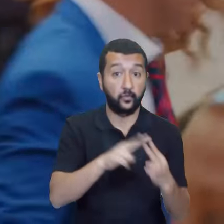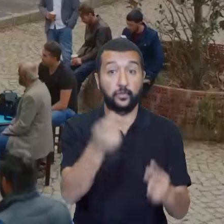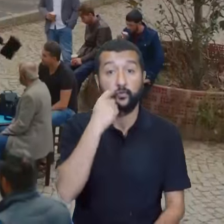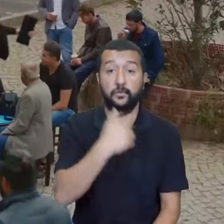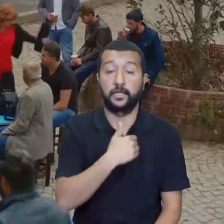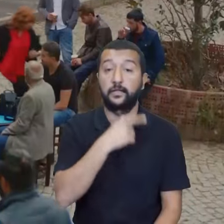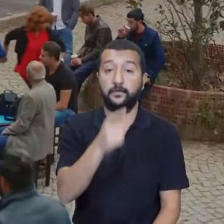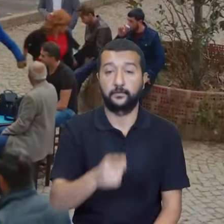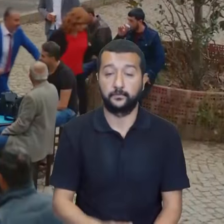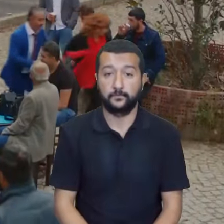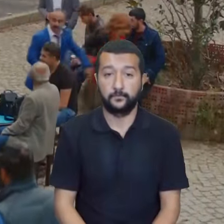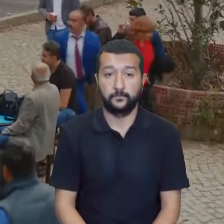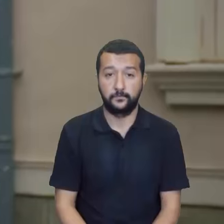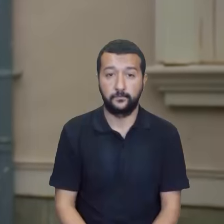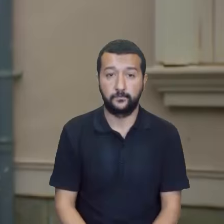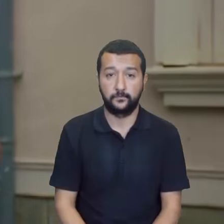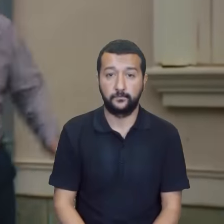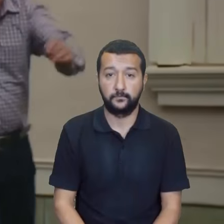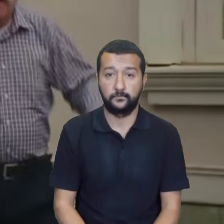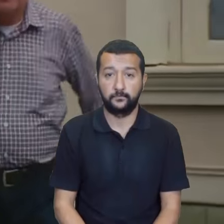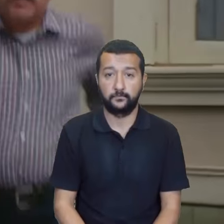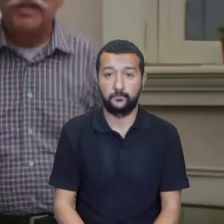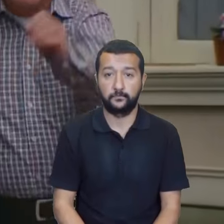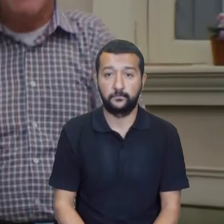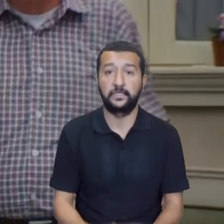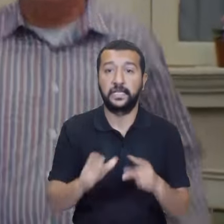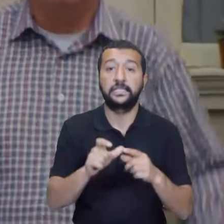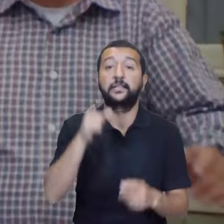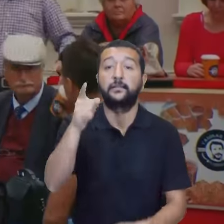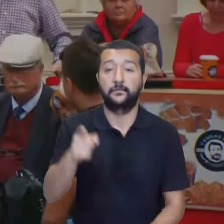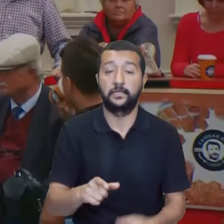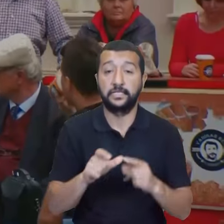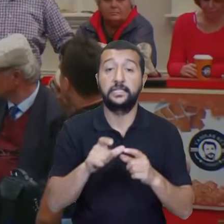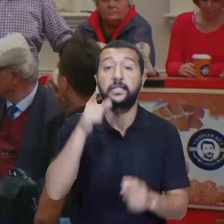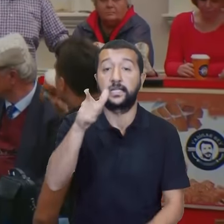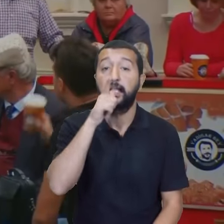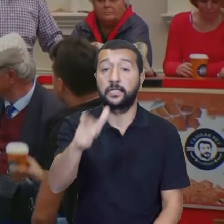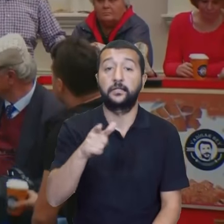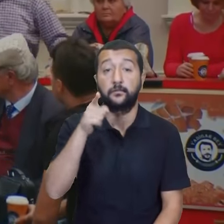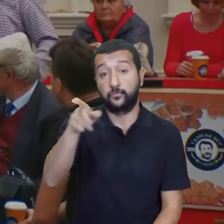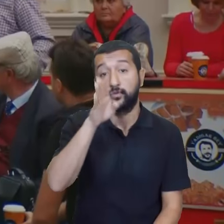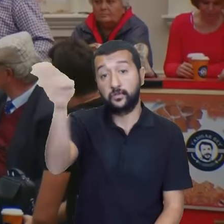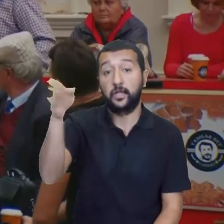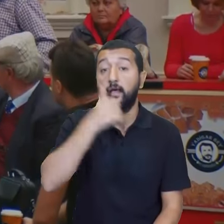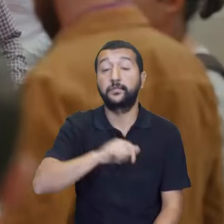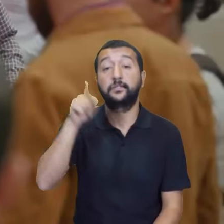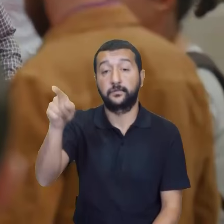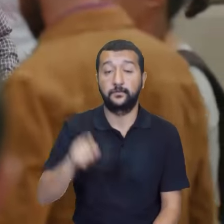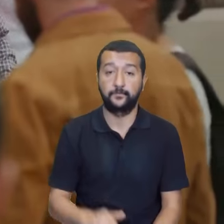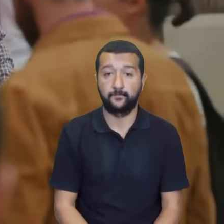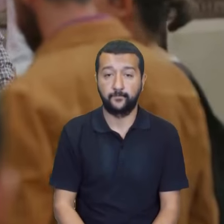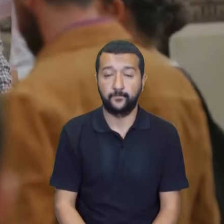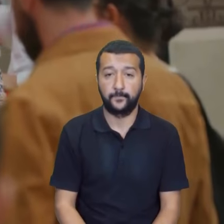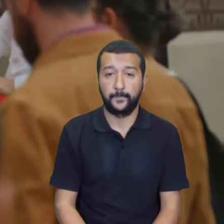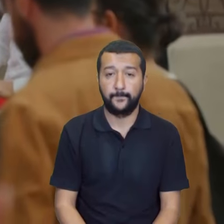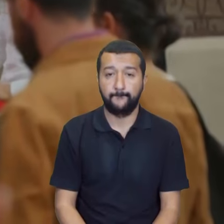diyor utanmadan. El ele kaçtılar. Münir koşarak büfenin önüne çıktı. Şener! Şener! Bu tarafa gittiler Münir baba. Sol